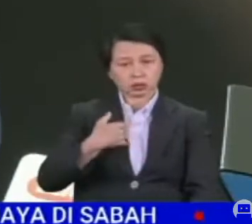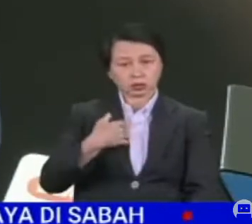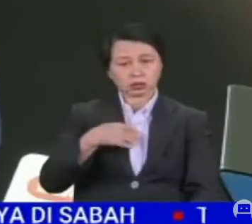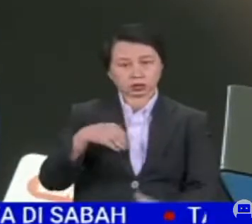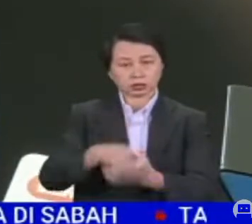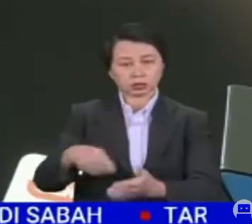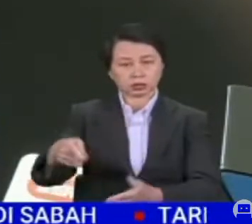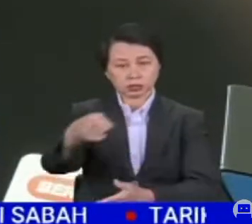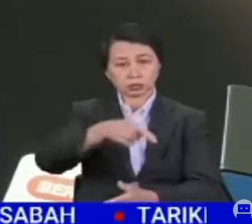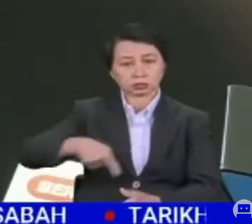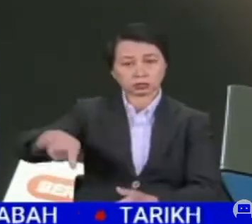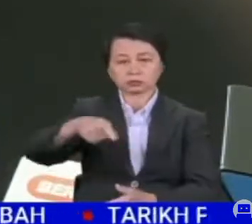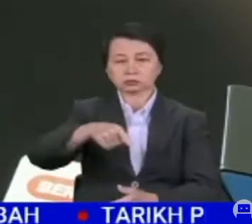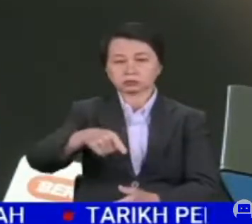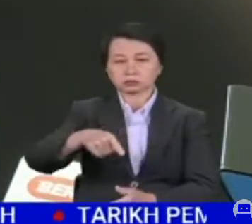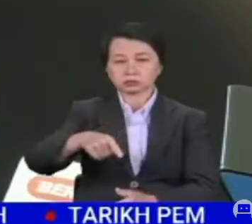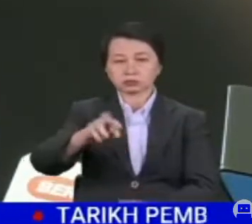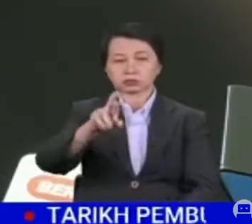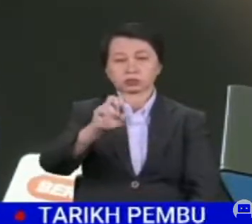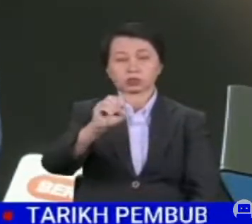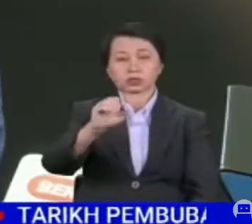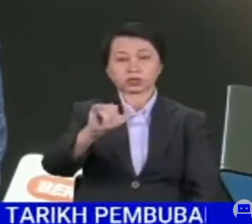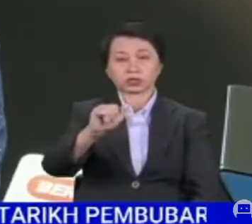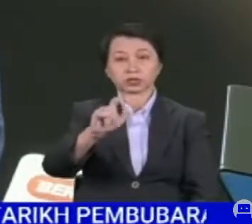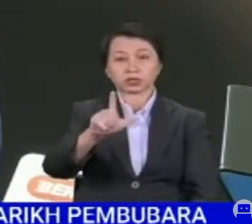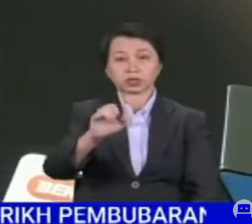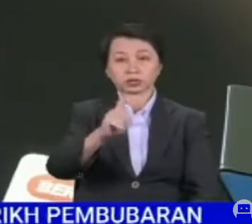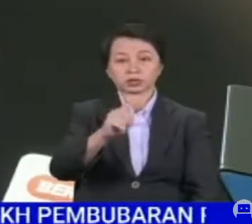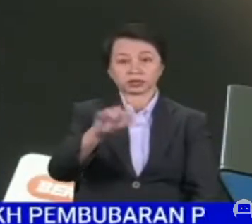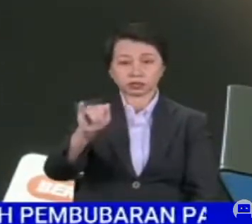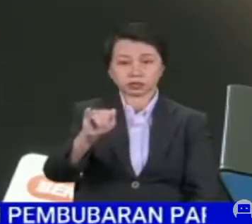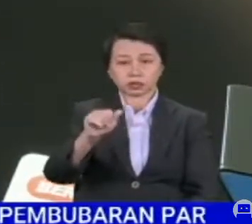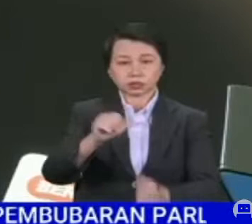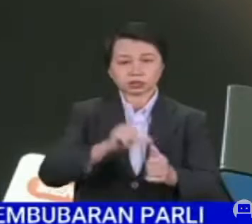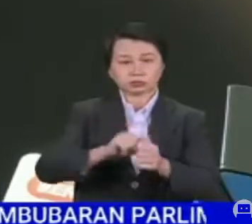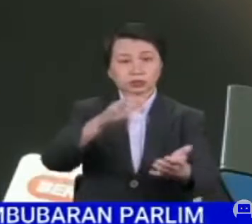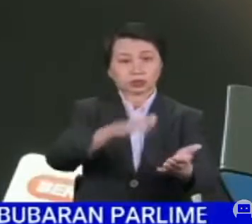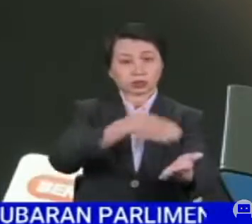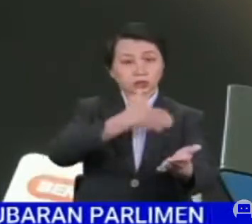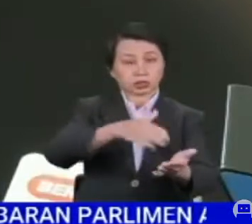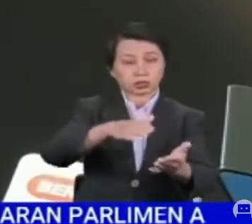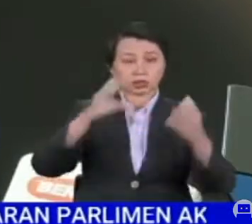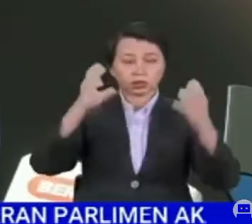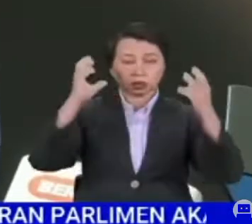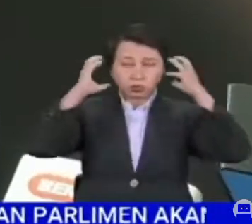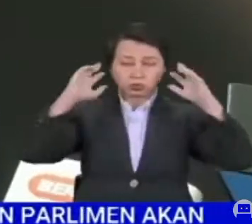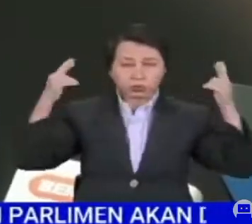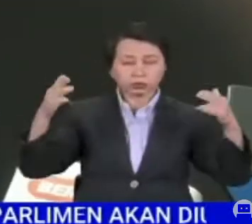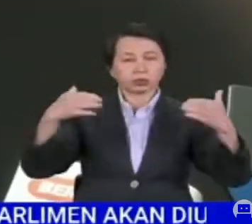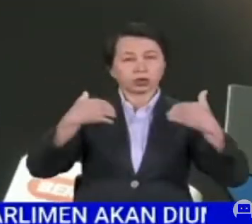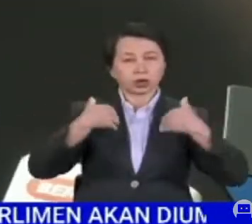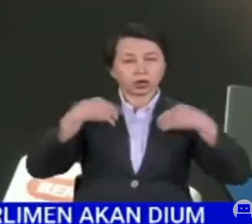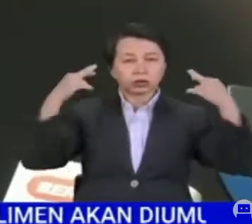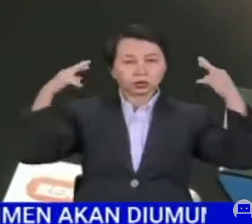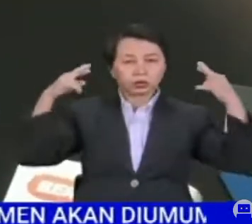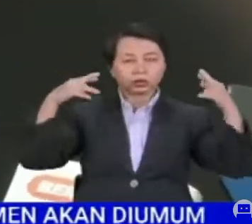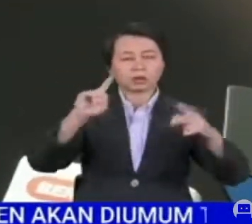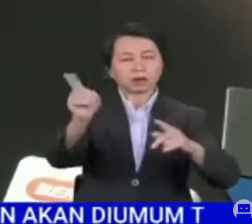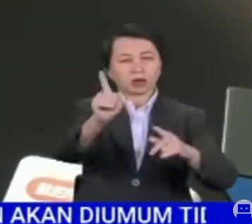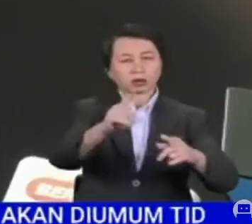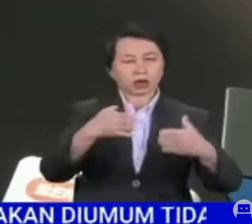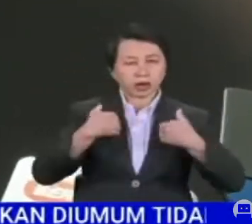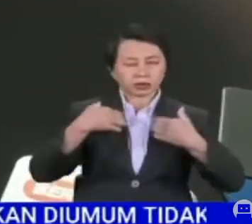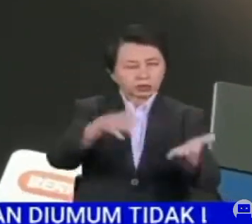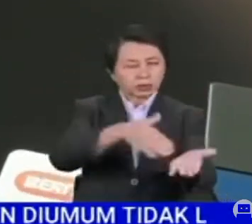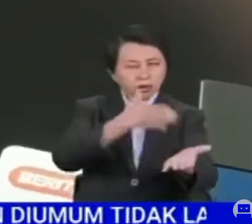dalam royalti. Lagu tu, tiap-tiap lagu dia main di radio ke, di show mana ke, di fanfare ke mana, ke